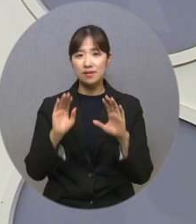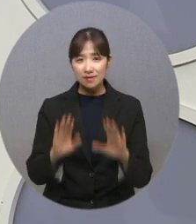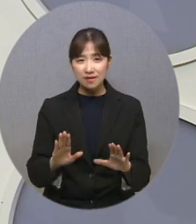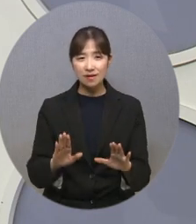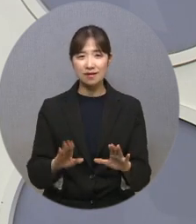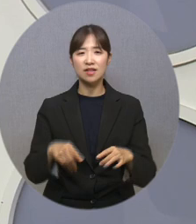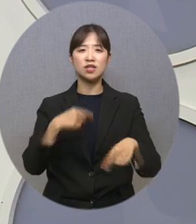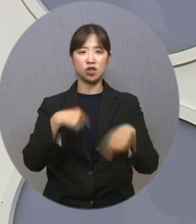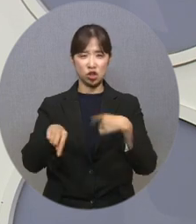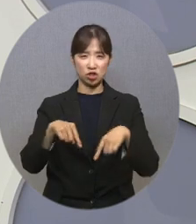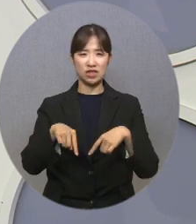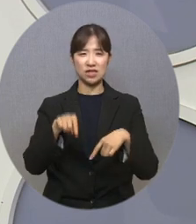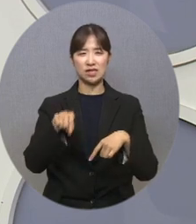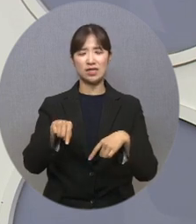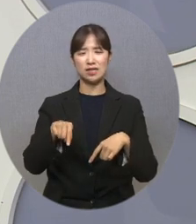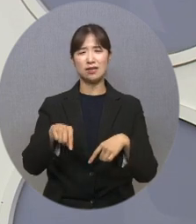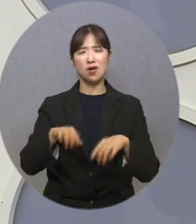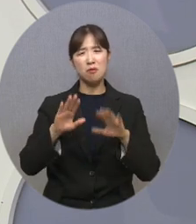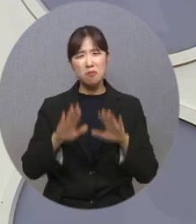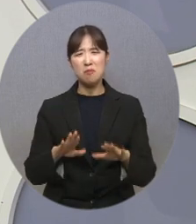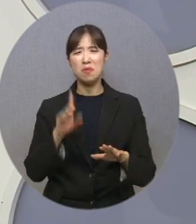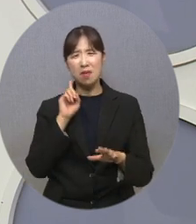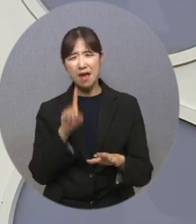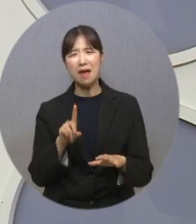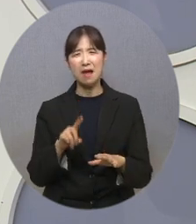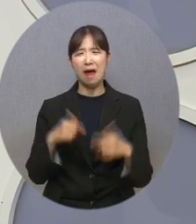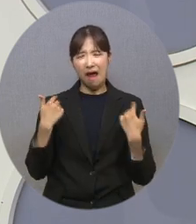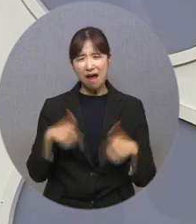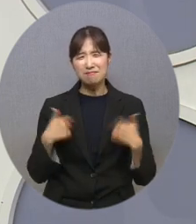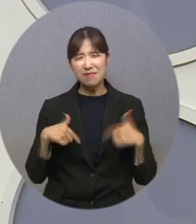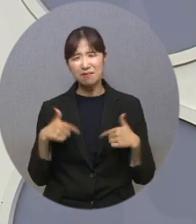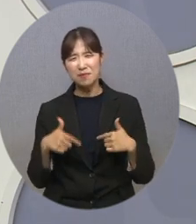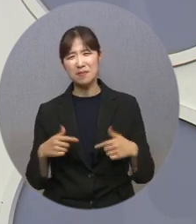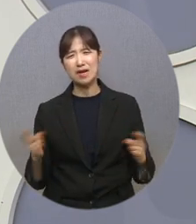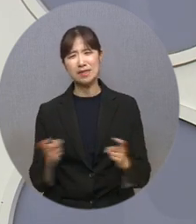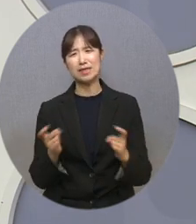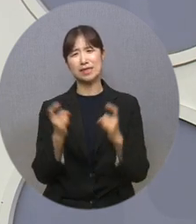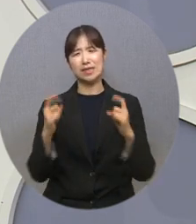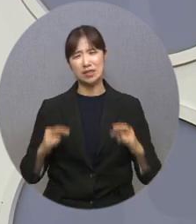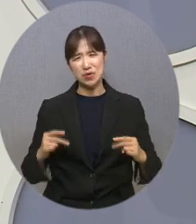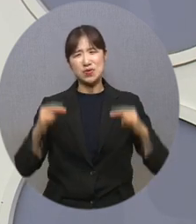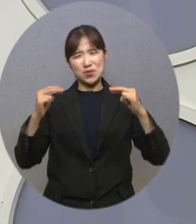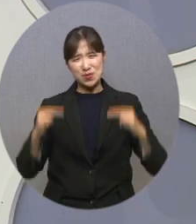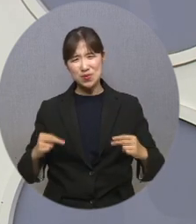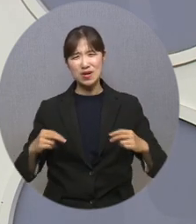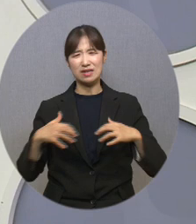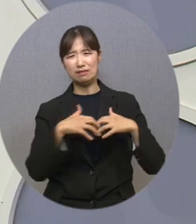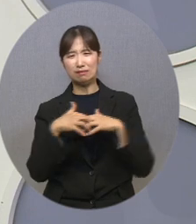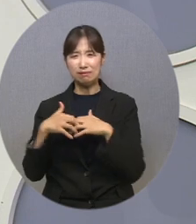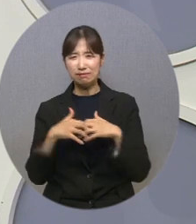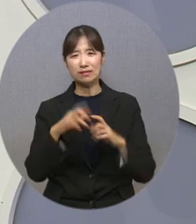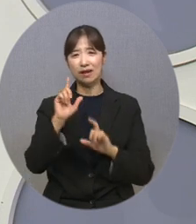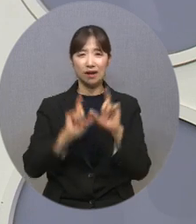한창 정치권이 지금 뭐 오늘 내일 할 것 없이 계속 싸움질만 하고 으르렁대는 그런 모습이 사실은 그런